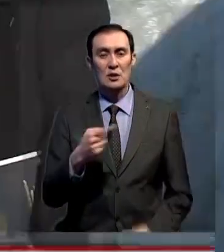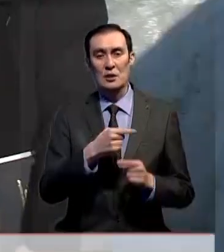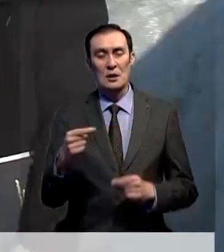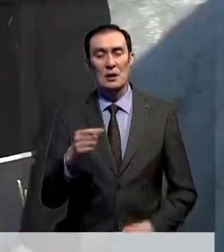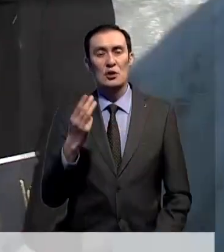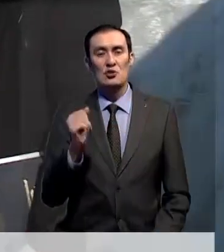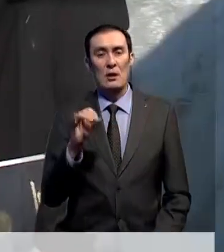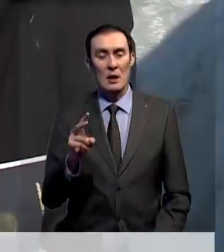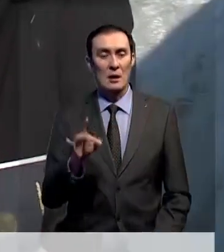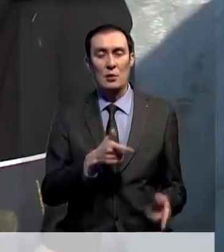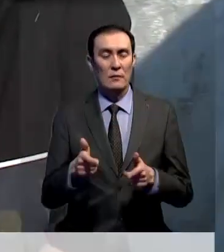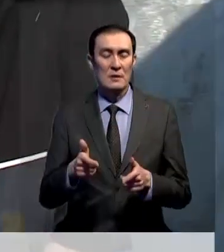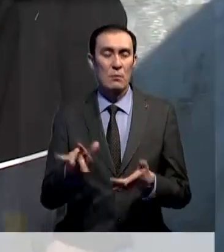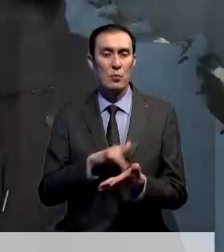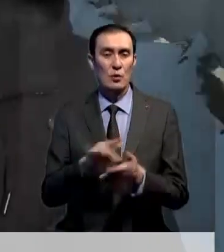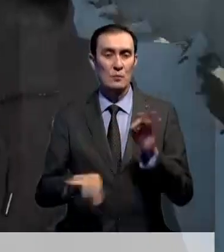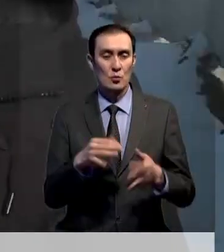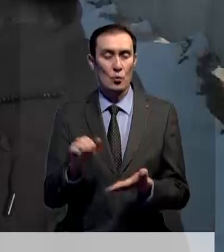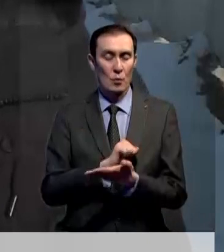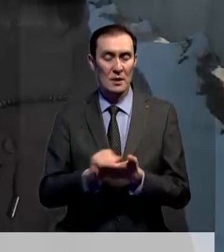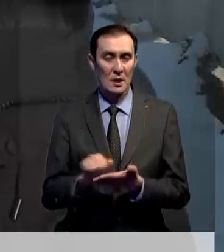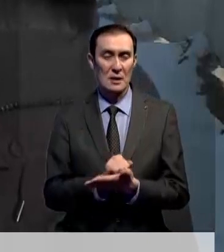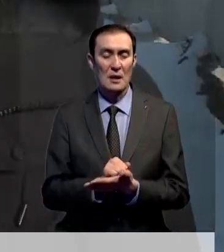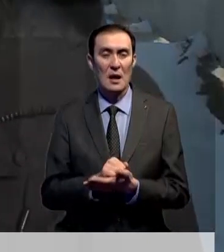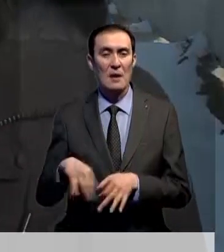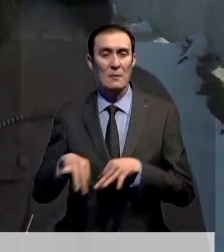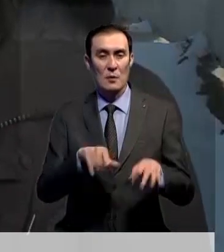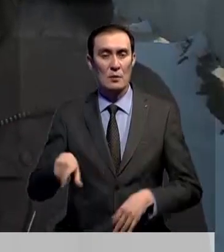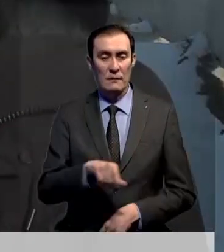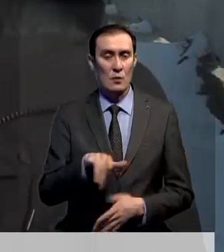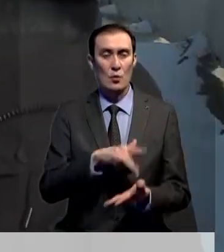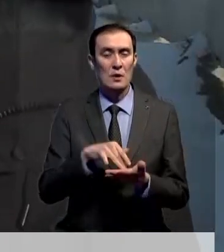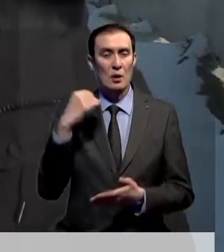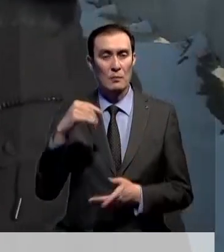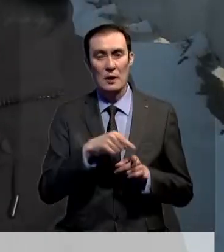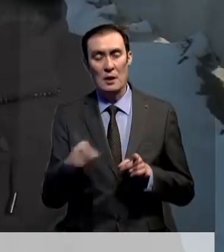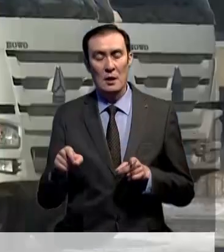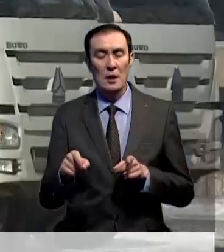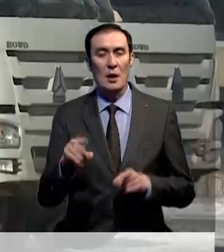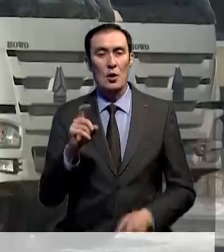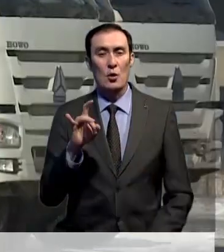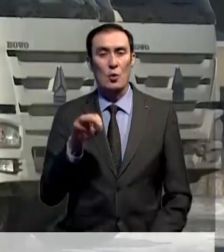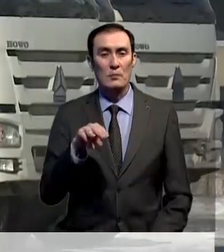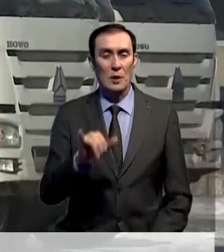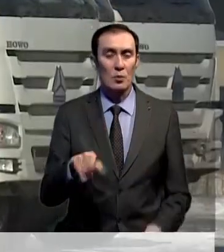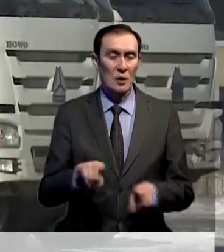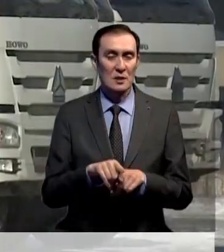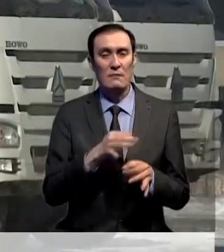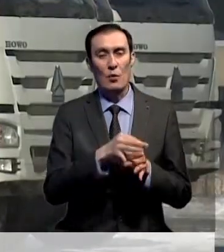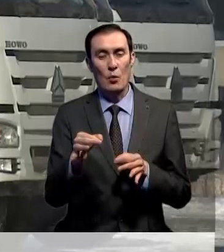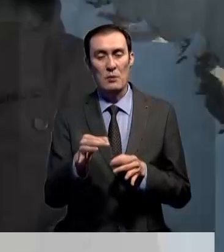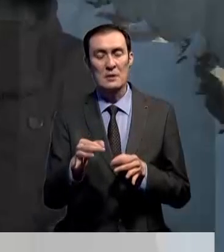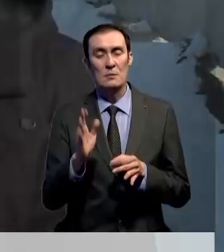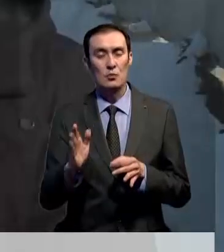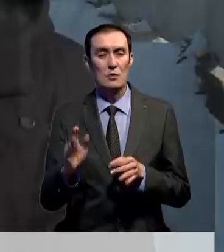Ыргыз. Разрабатывается проектно-сметная документация на автомобильную дорогу Актюбе, Храмтау, Карабатау, Кулгайсан. Также по областным дорогам